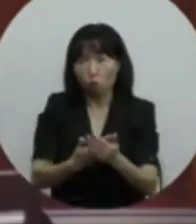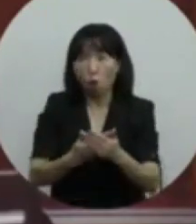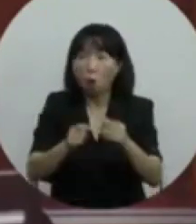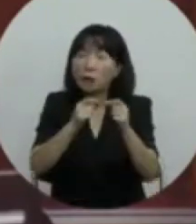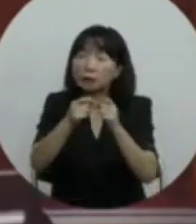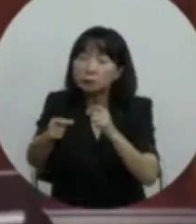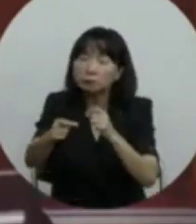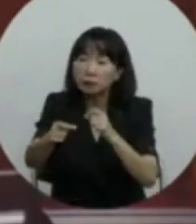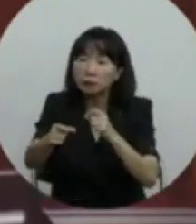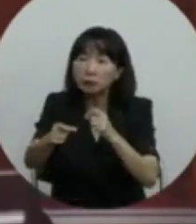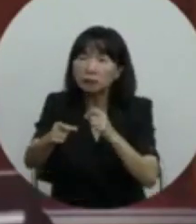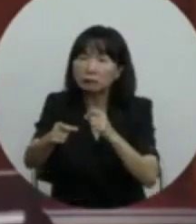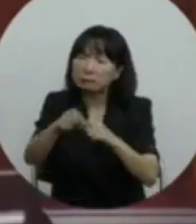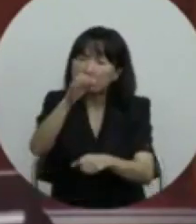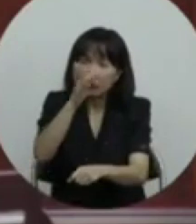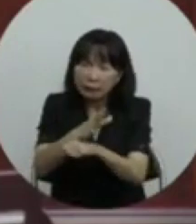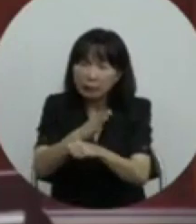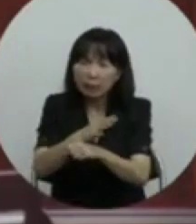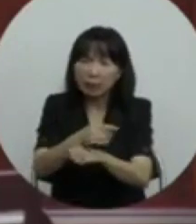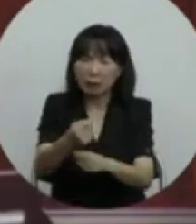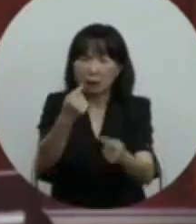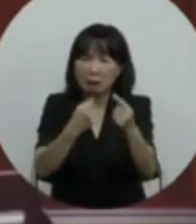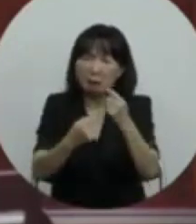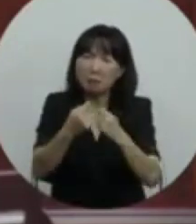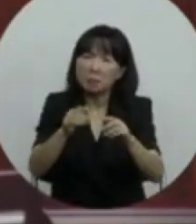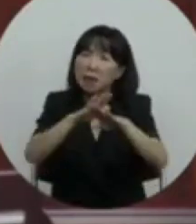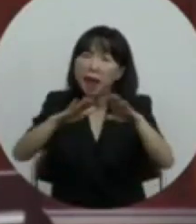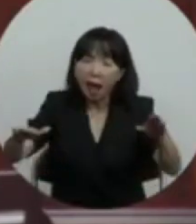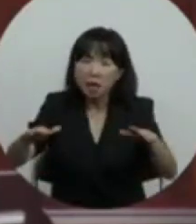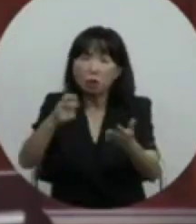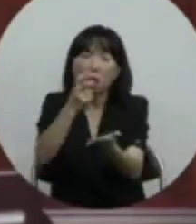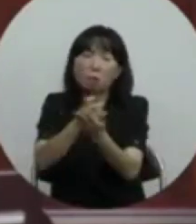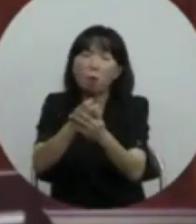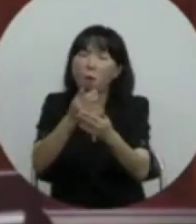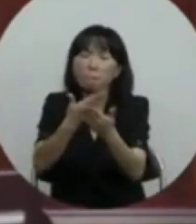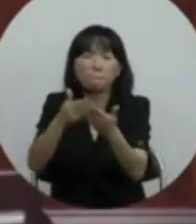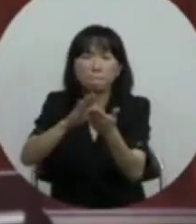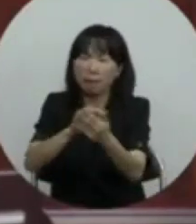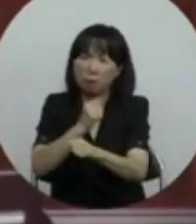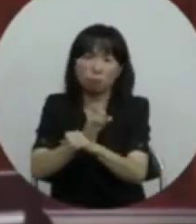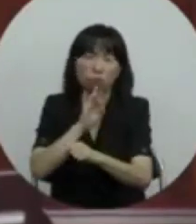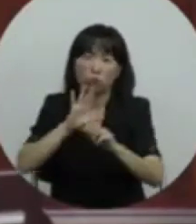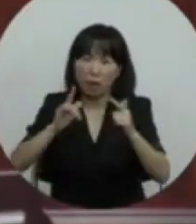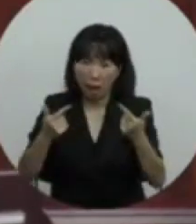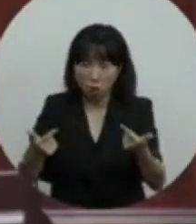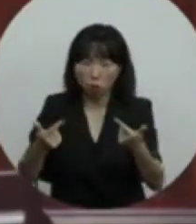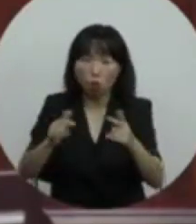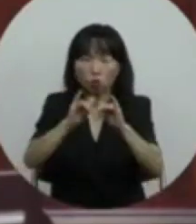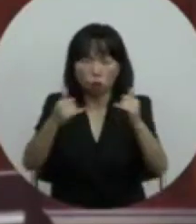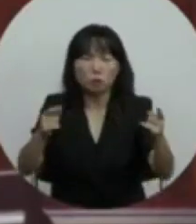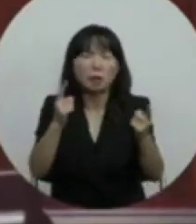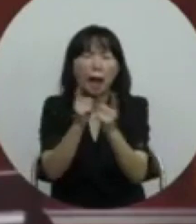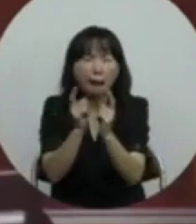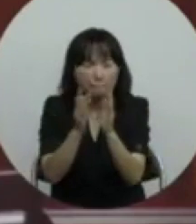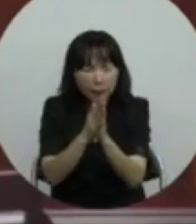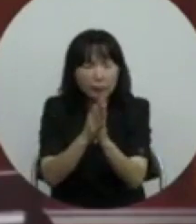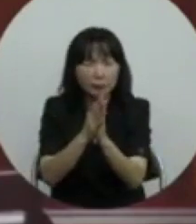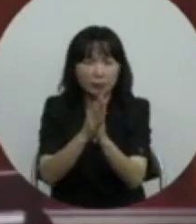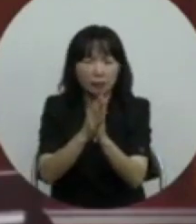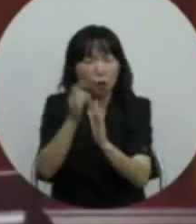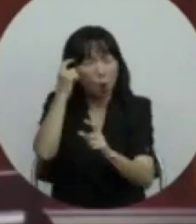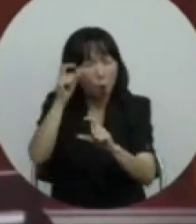단순히 민원 해결과 규제 개혁을 말하는 것이 아닙니다. 주민들과 함께 고민하고 다양한